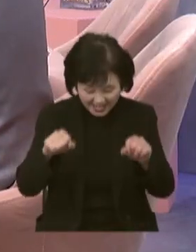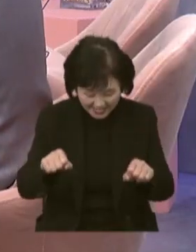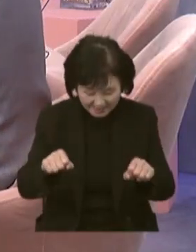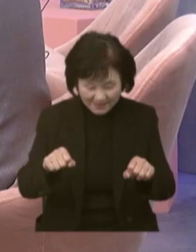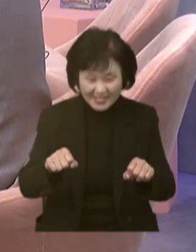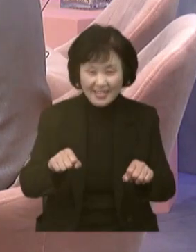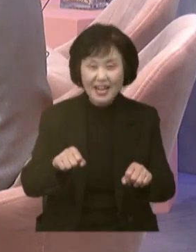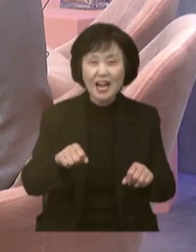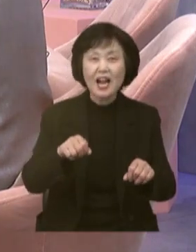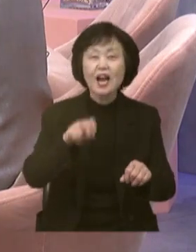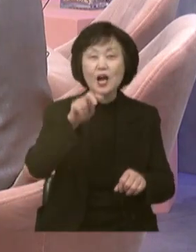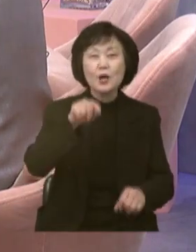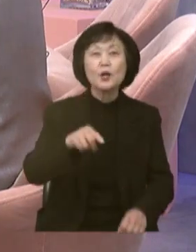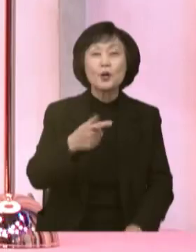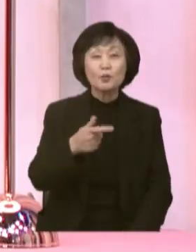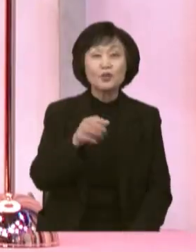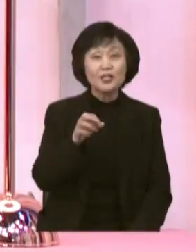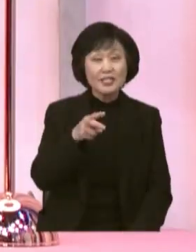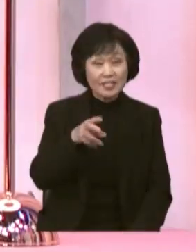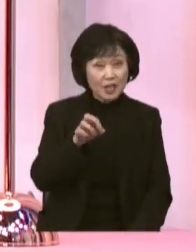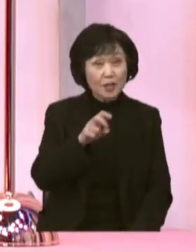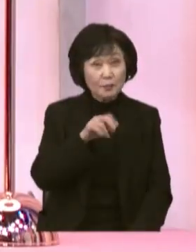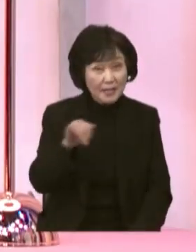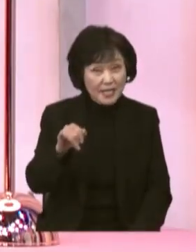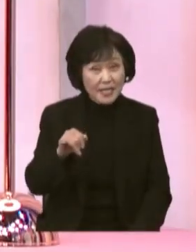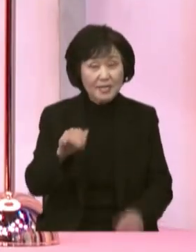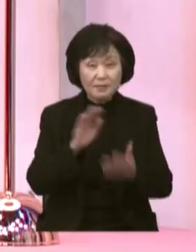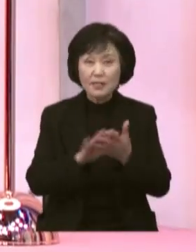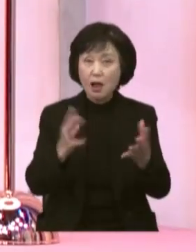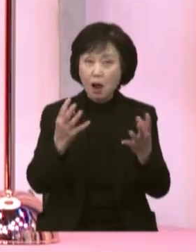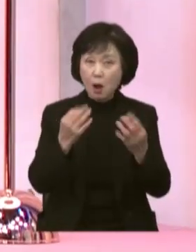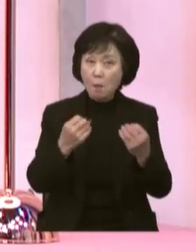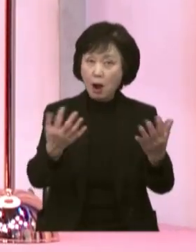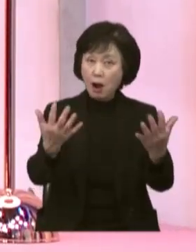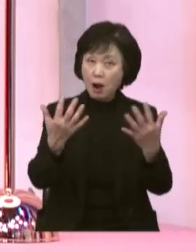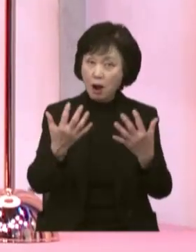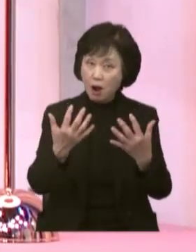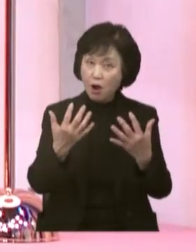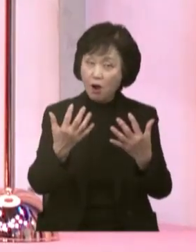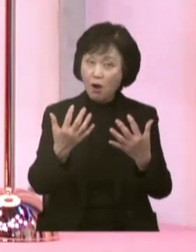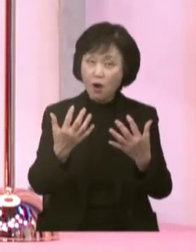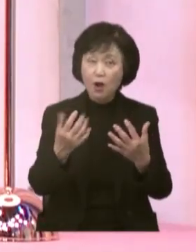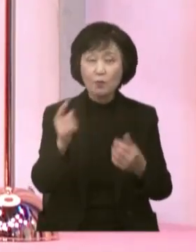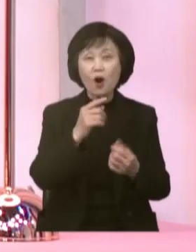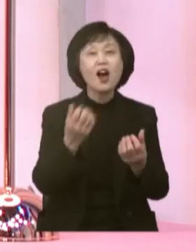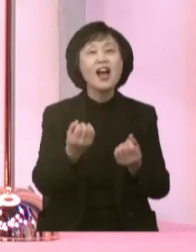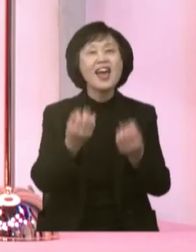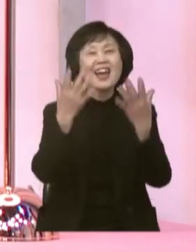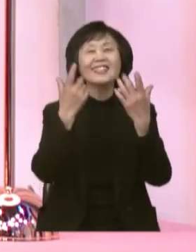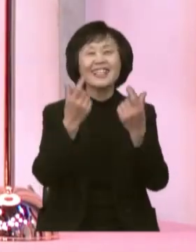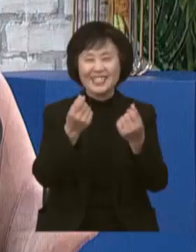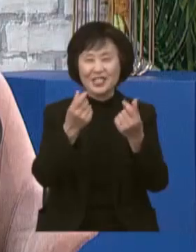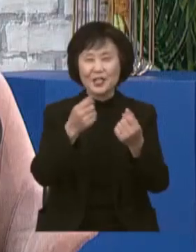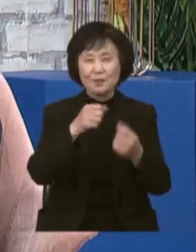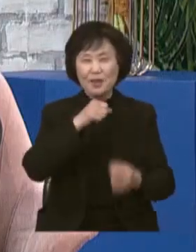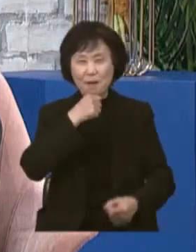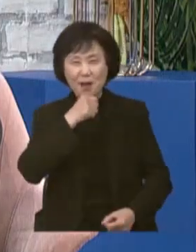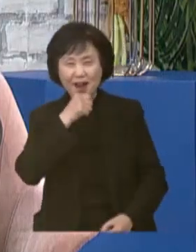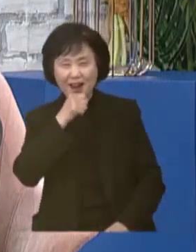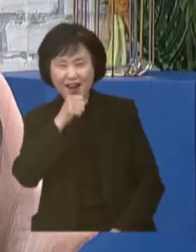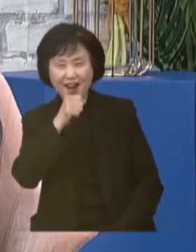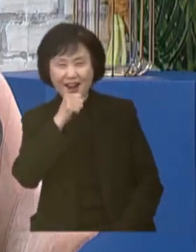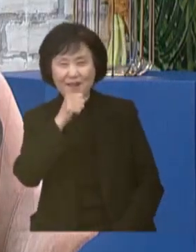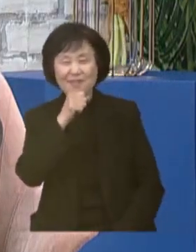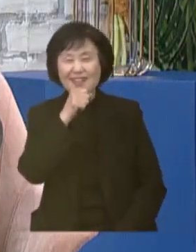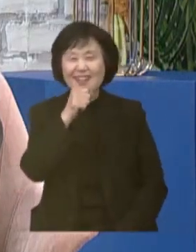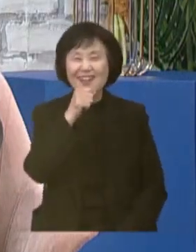올라왔으니까 노래는 한 곡 하라는 거 내 유행가 죽이잖아. 내 노래 유행가 부르면 다 까물셔. 근데 교회에서 유행가는